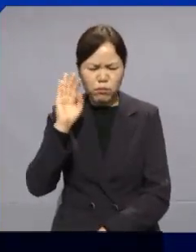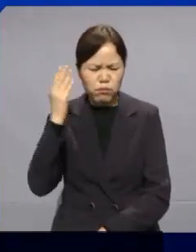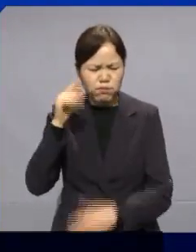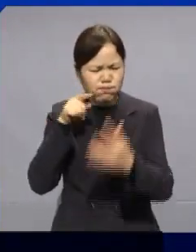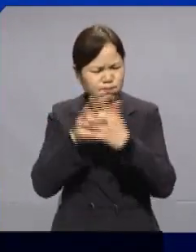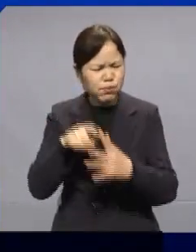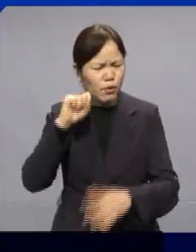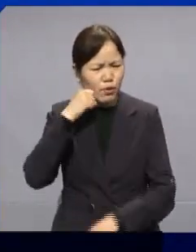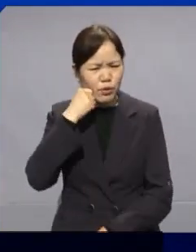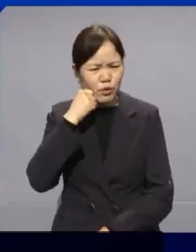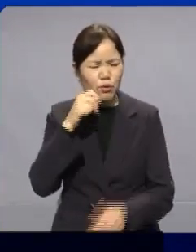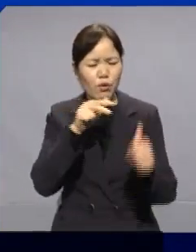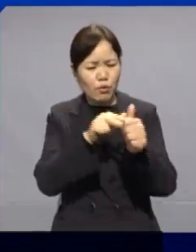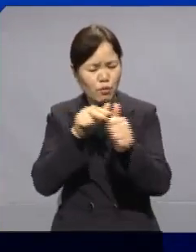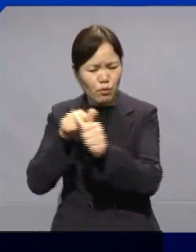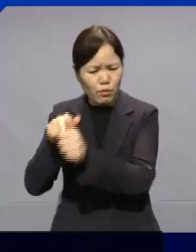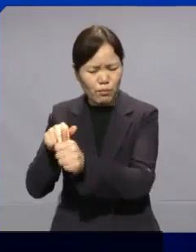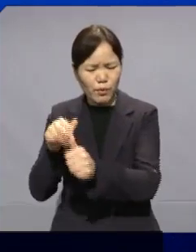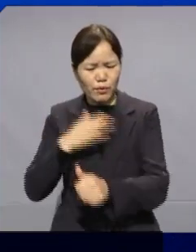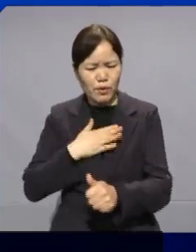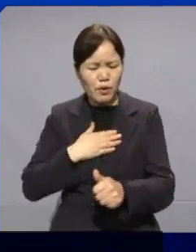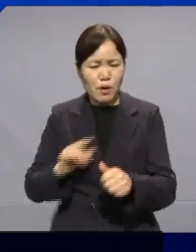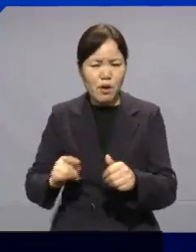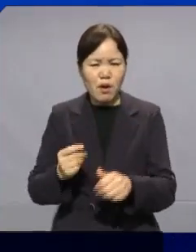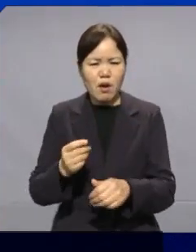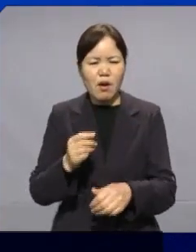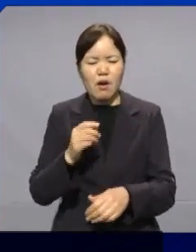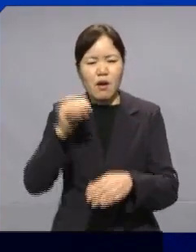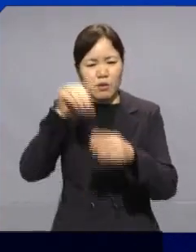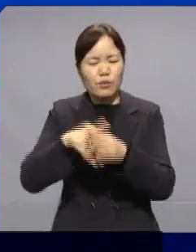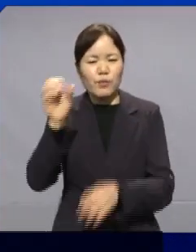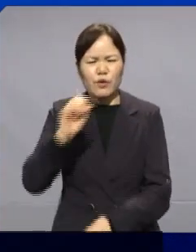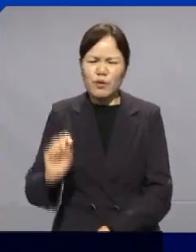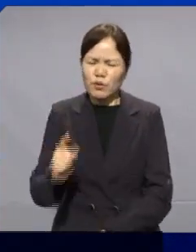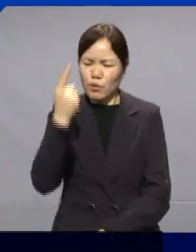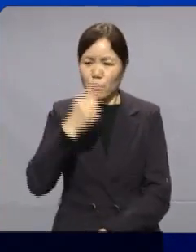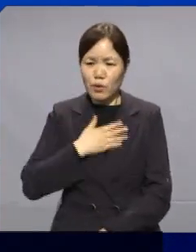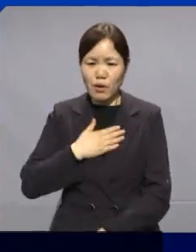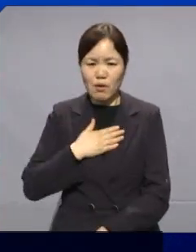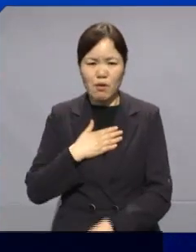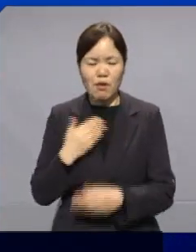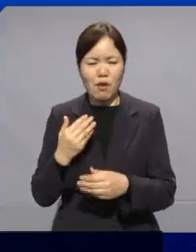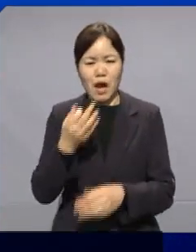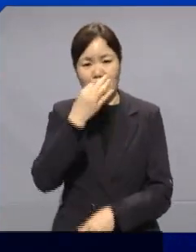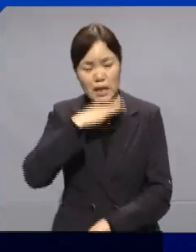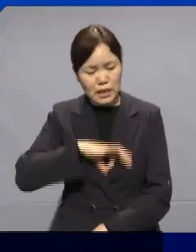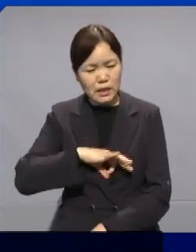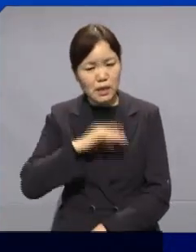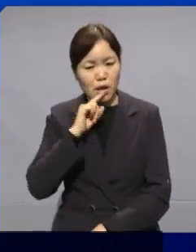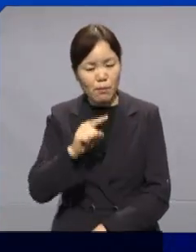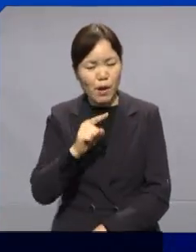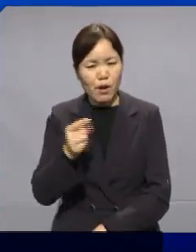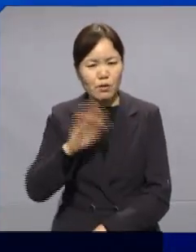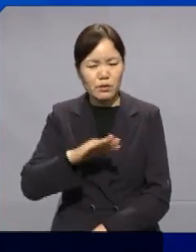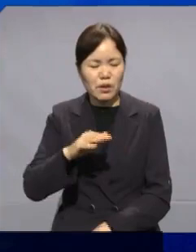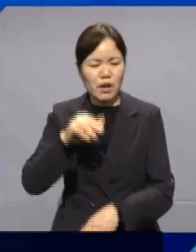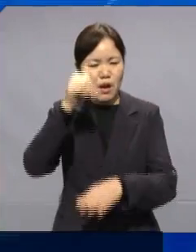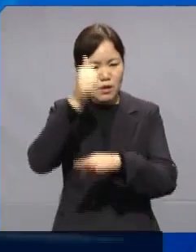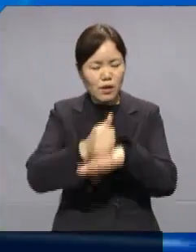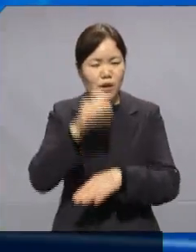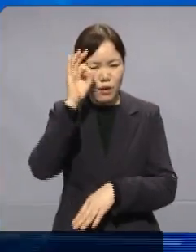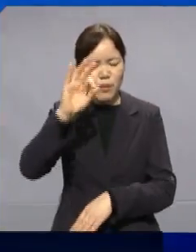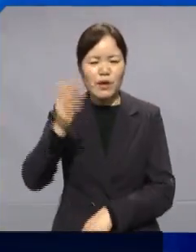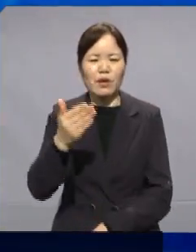각 후보진들은 내가 더 이 높은 투표율의 수혜자다라고 얘기하고 있는데 뚜껑을 열어봐야 되겠죠. 자, 높은 투표율